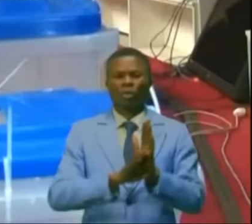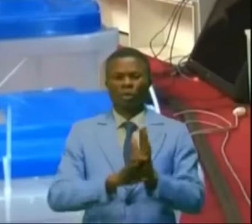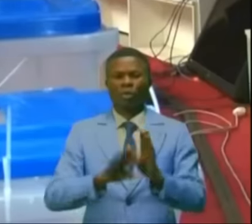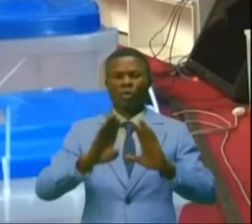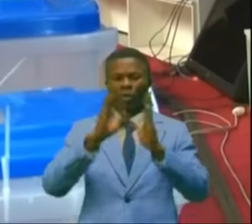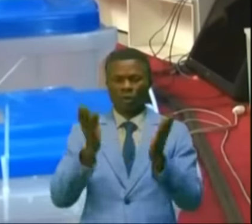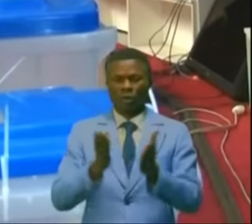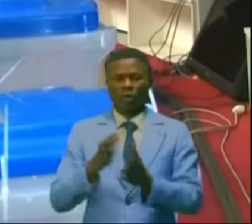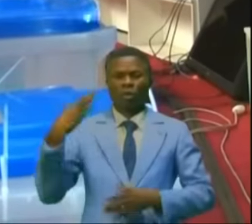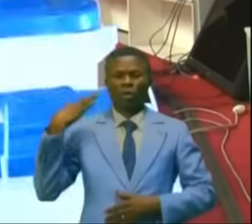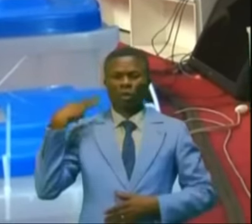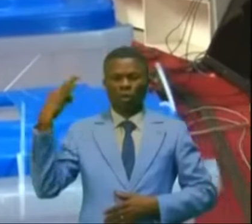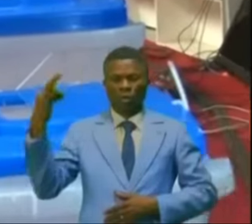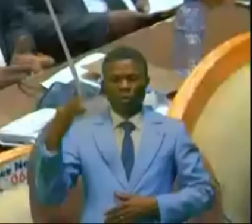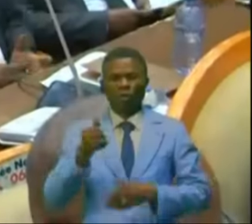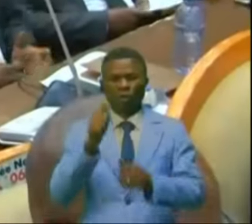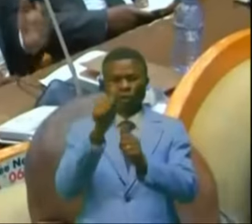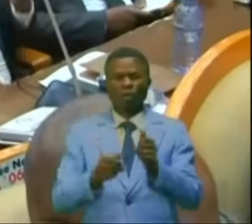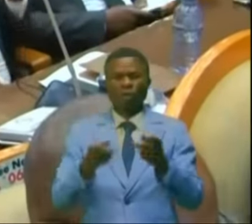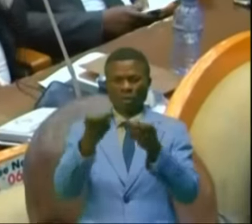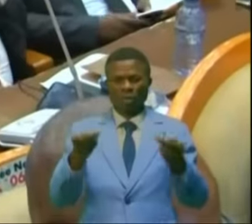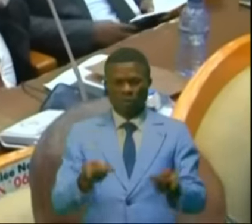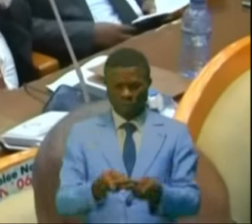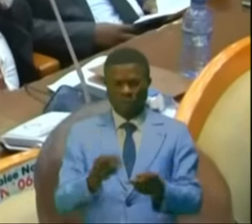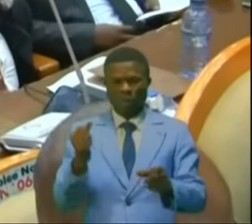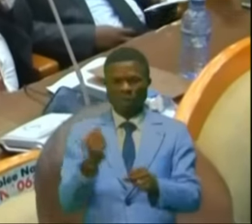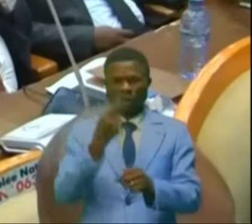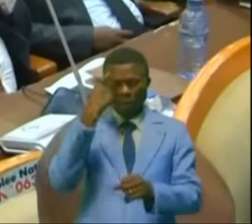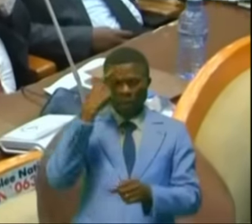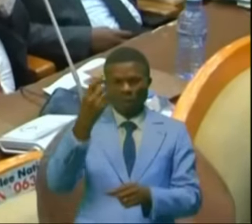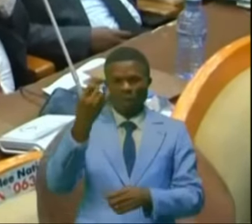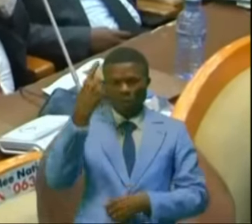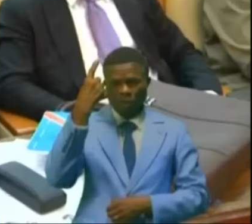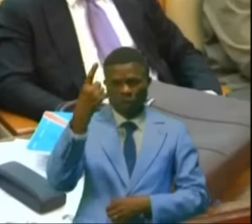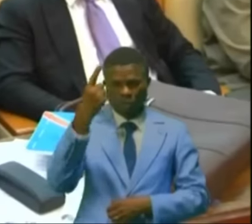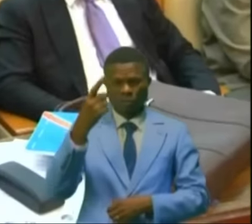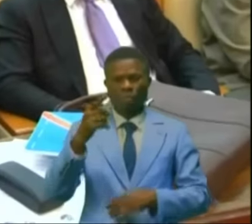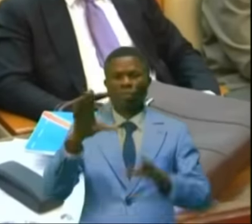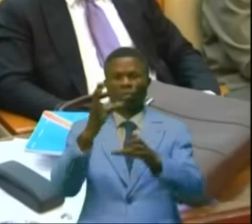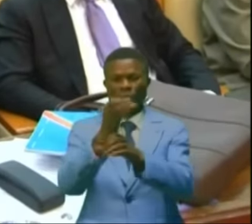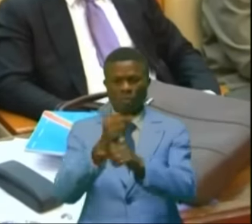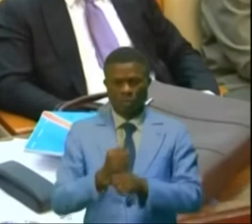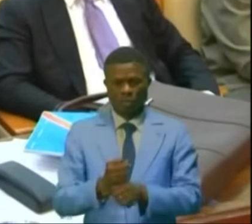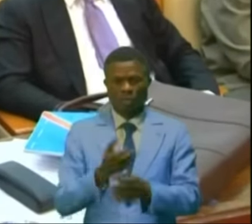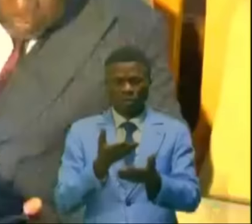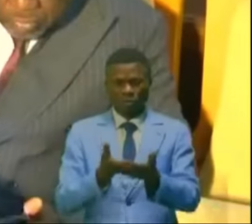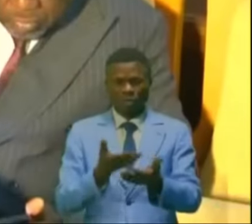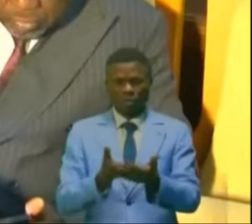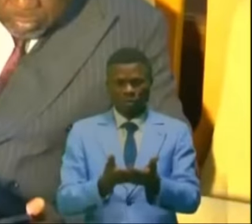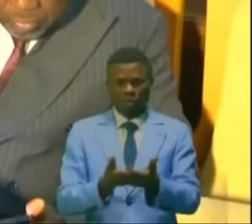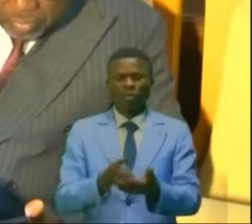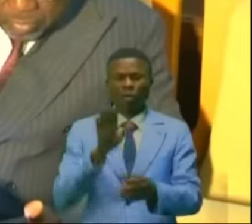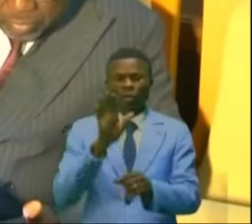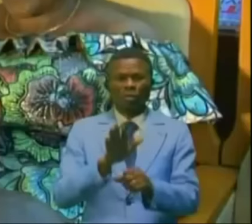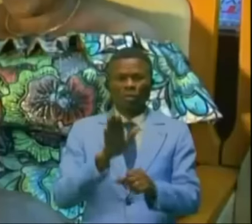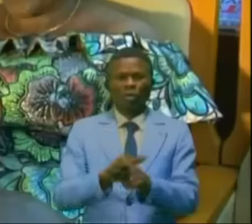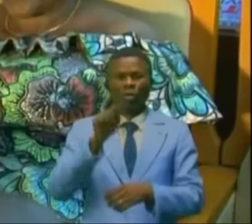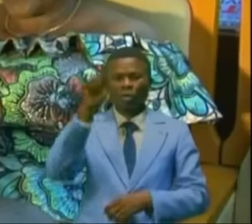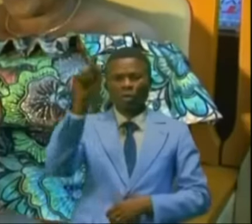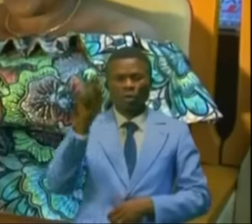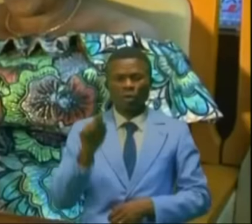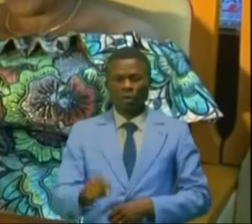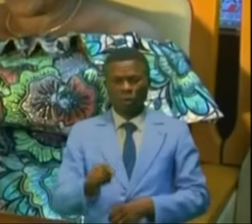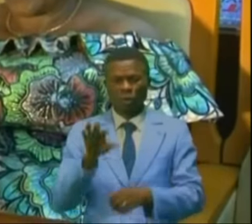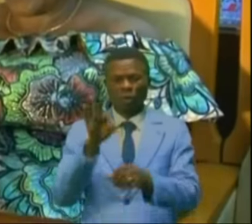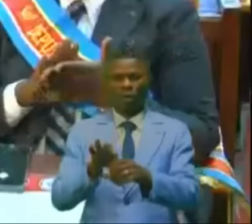les candidats aux différents postes partagent en commun le fait d'avoir recueilli sur eux le nombre suffisamment large des